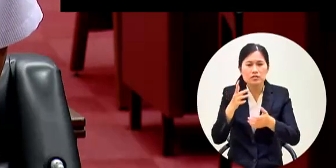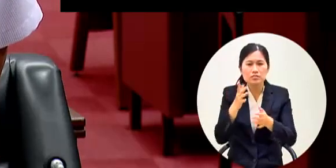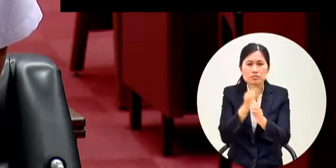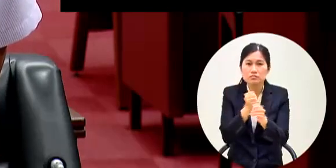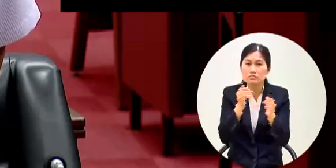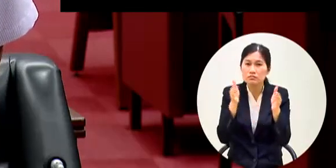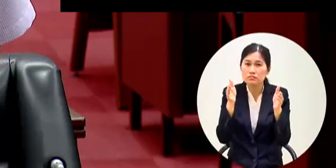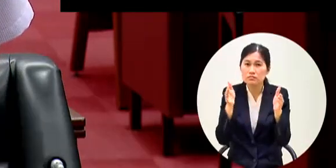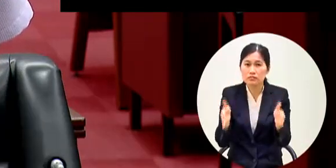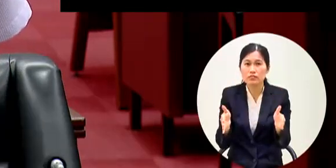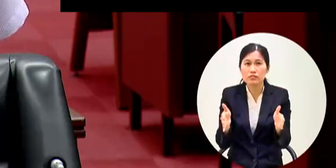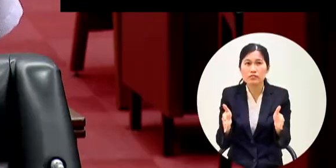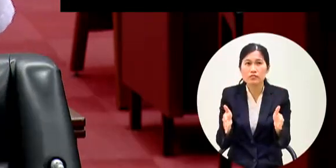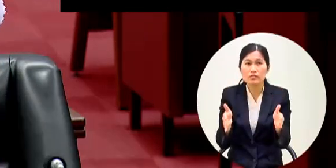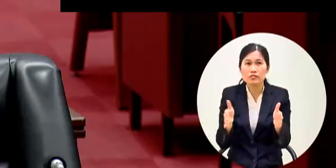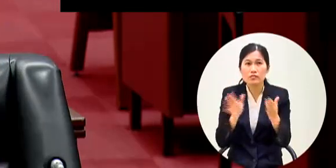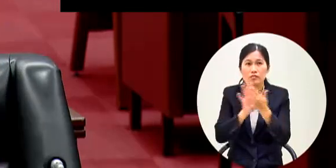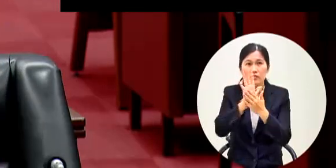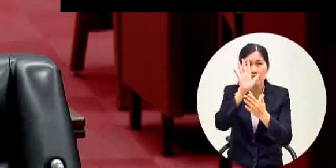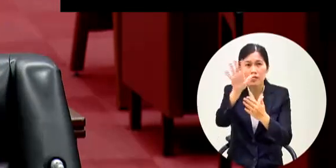最起码这期间，